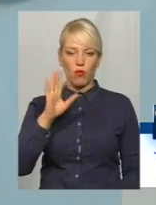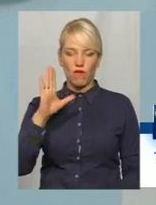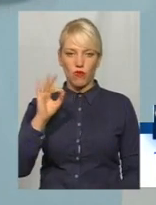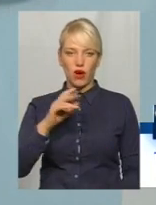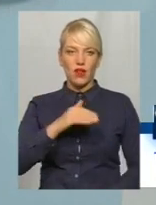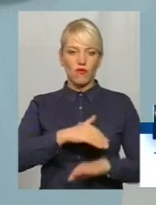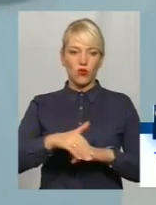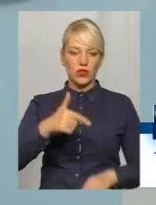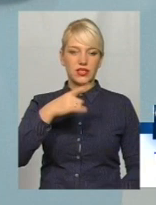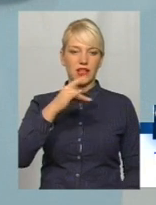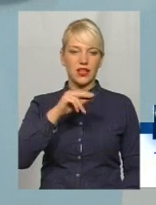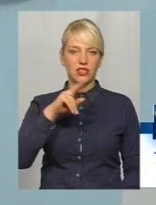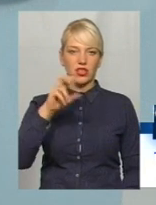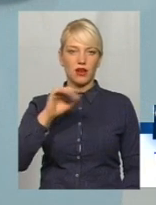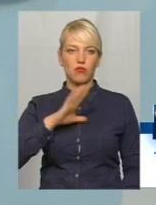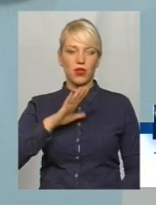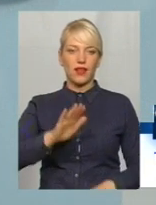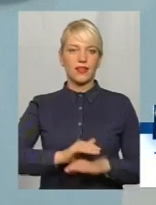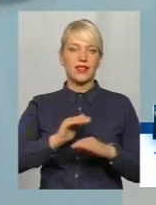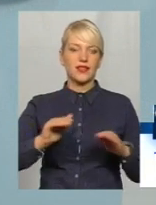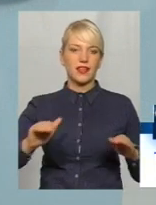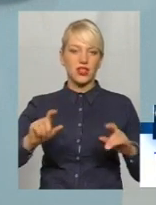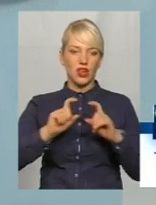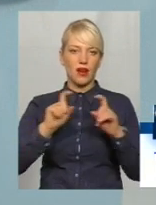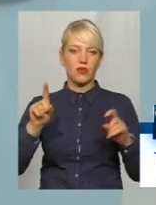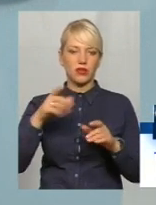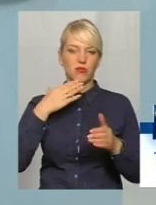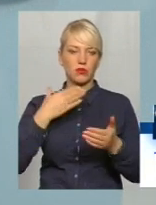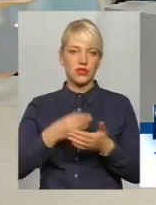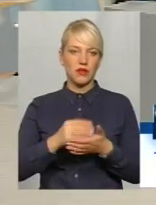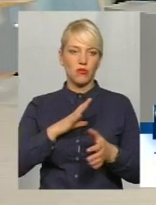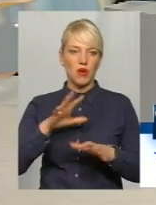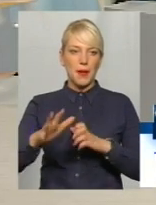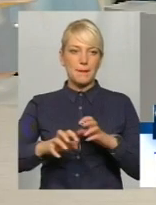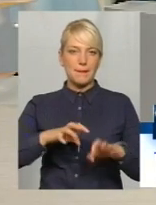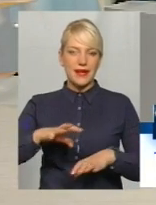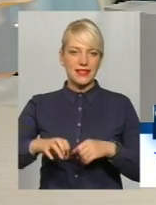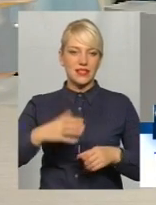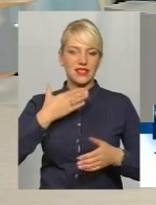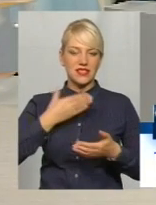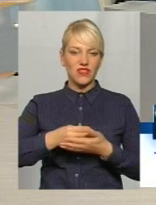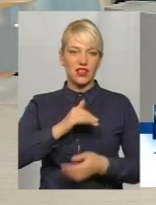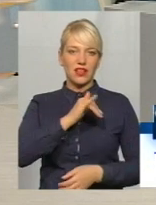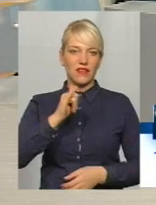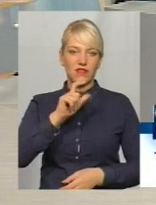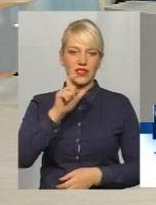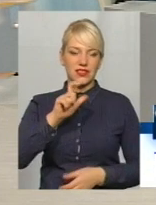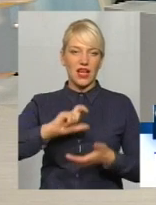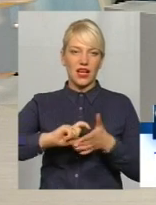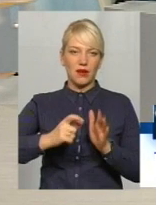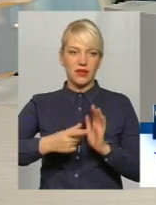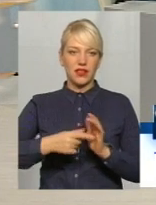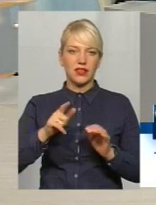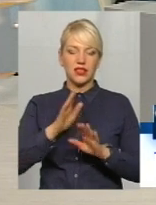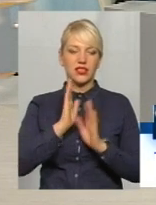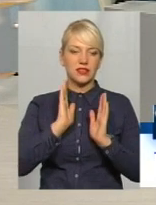була дитяча амбулаторія, там був свій масажист, там був тільки кабінет, і там були тільки